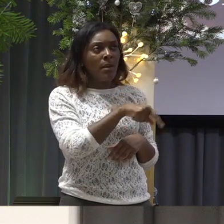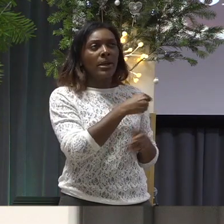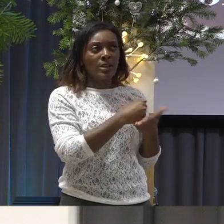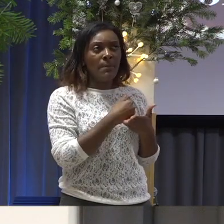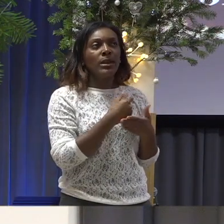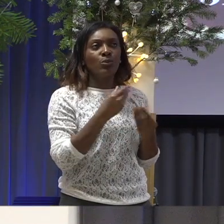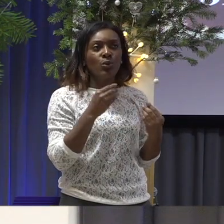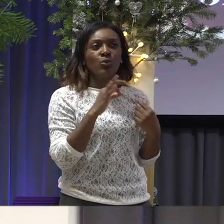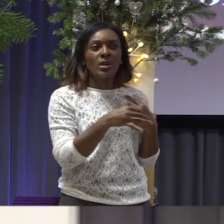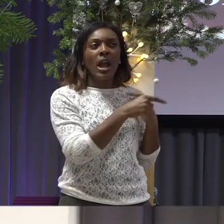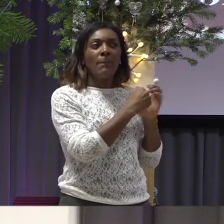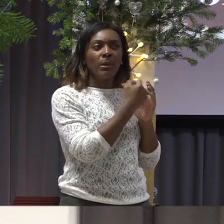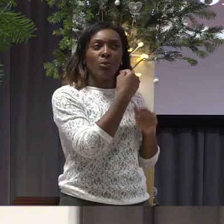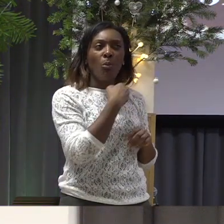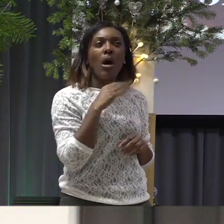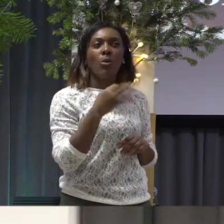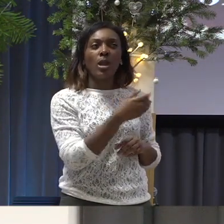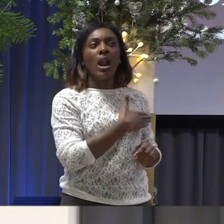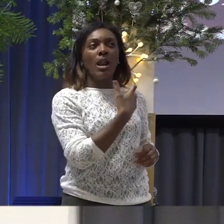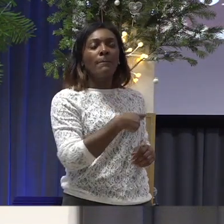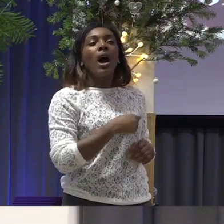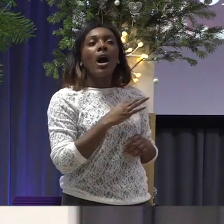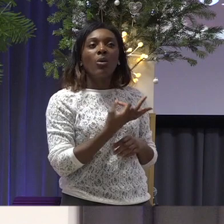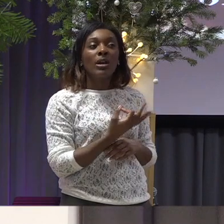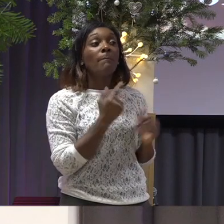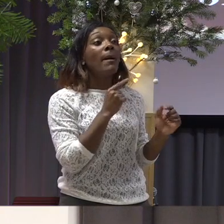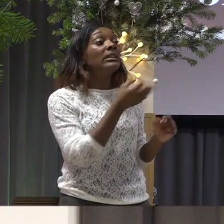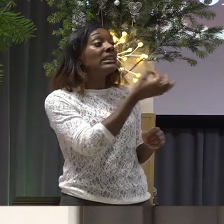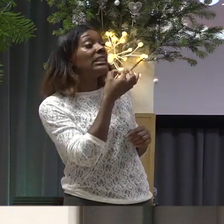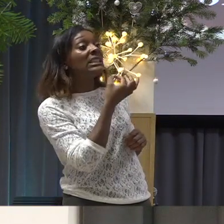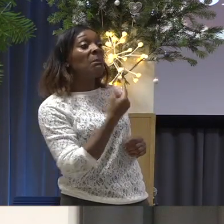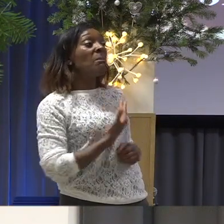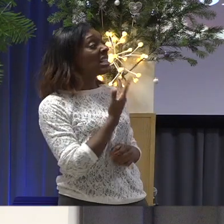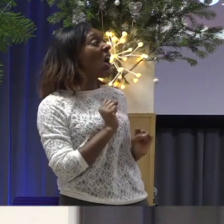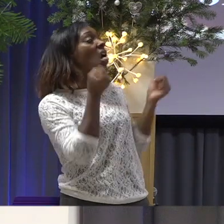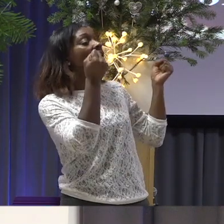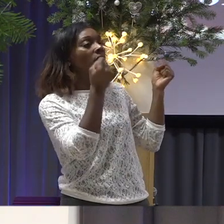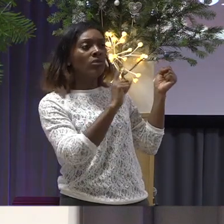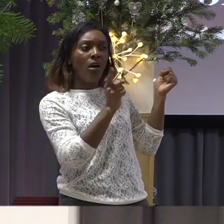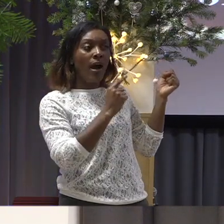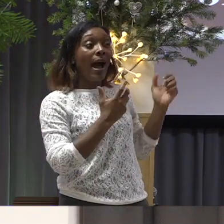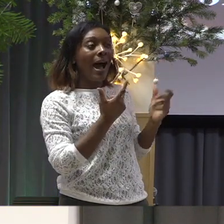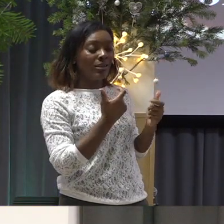Même si dans l'instant tu es frustré, regarde qu'est-ce qui avait été bien fait de la part de la personne.